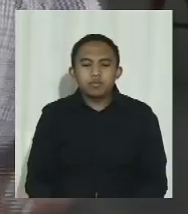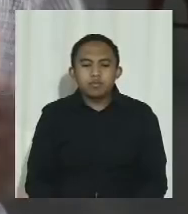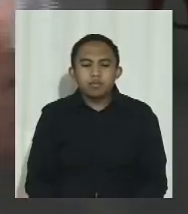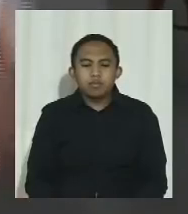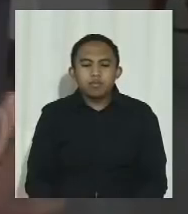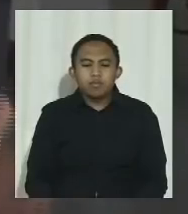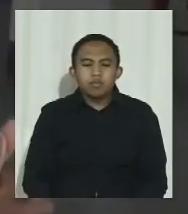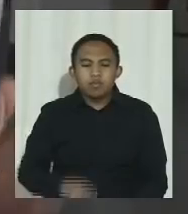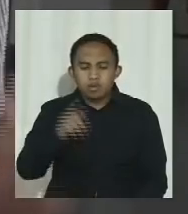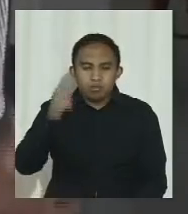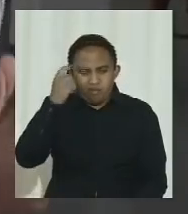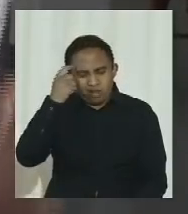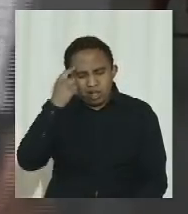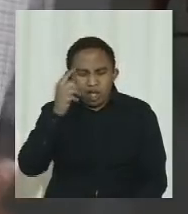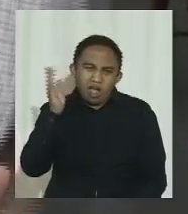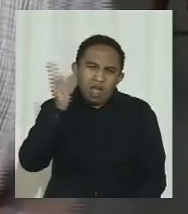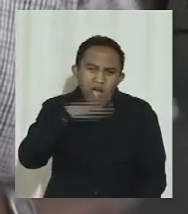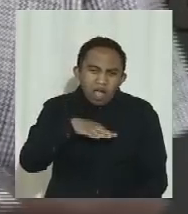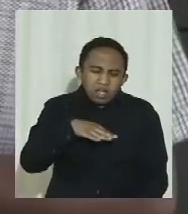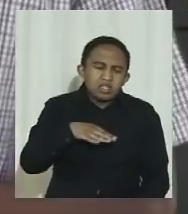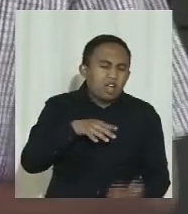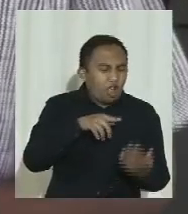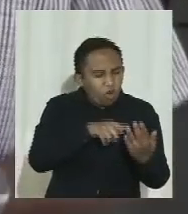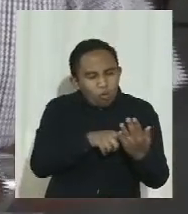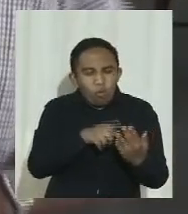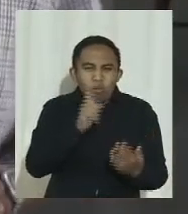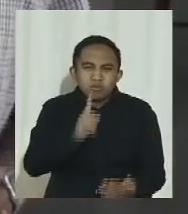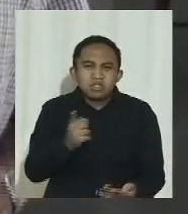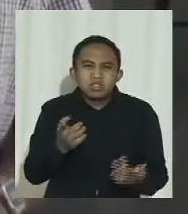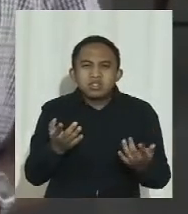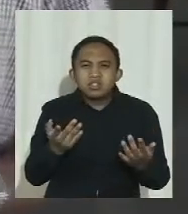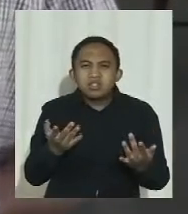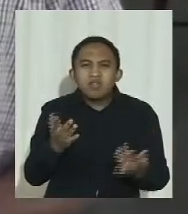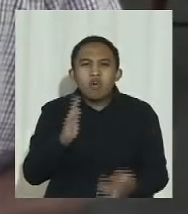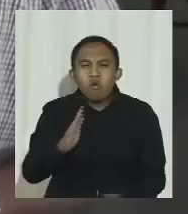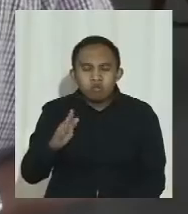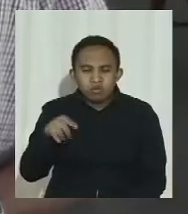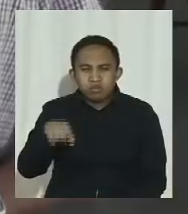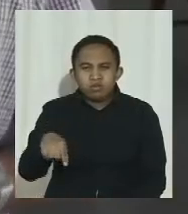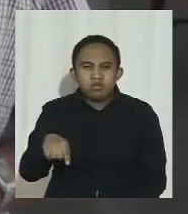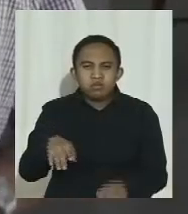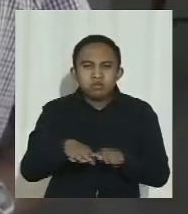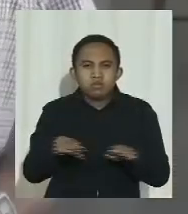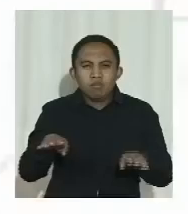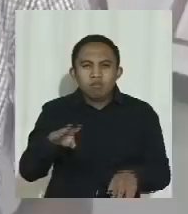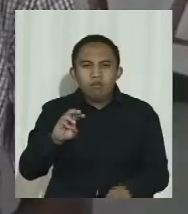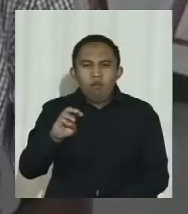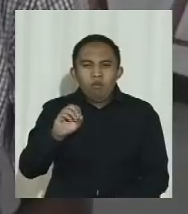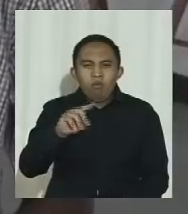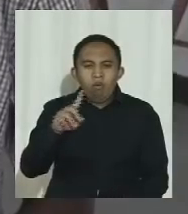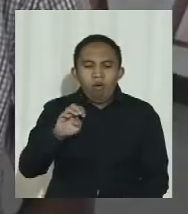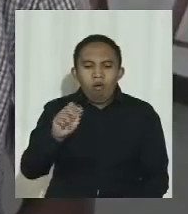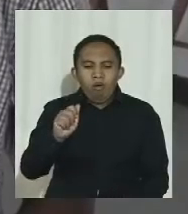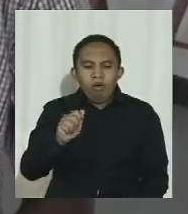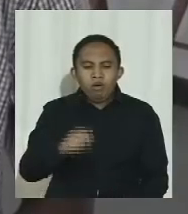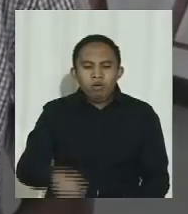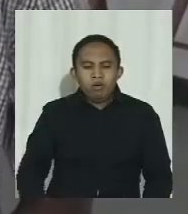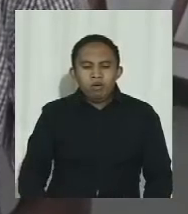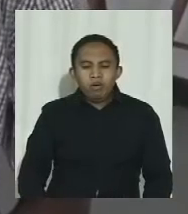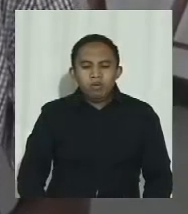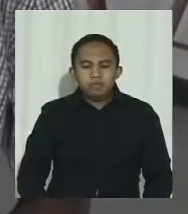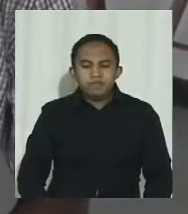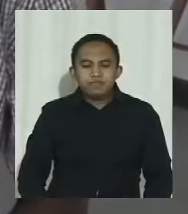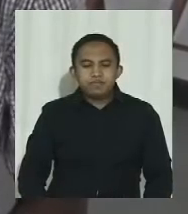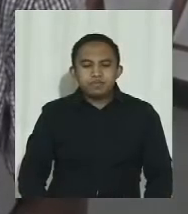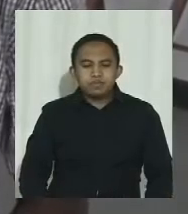fahafantarana hoe misy zava-baovao ato amin'n'ity mozea Vavitiana eto ampanamin'ny tamatavitra. Sary